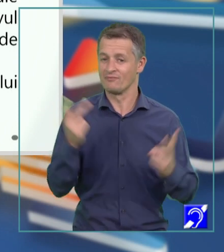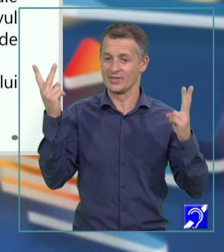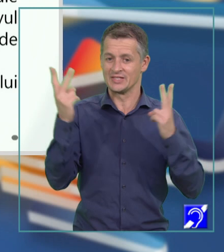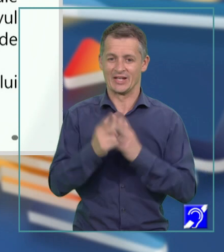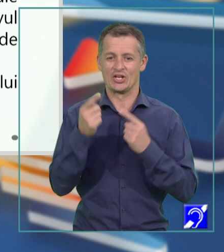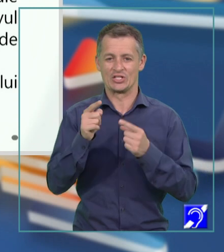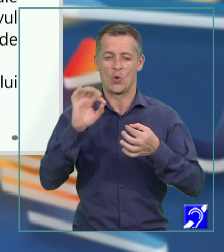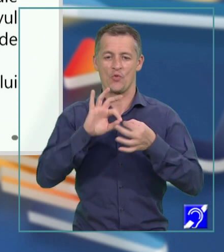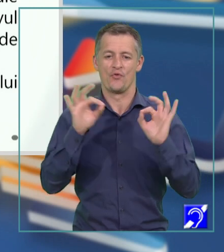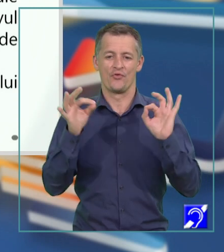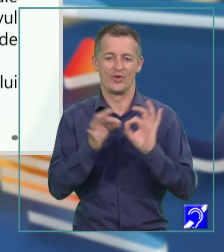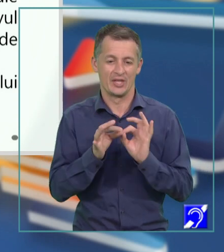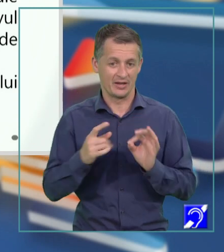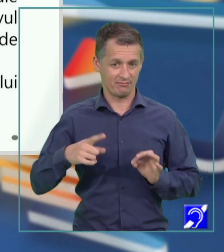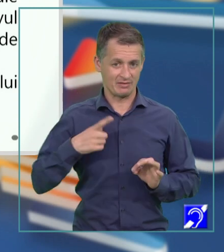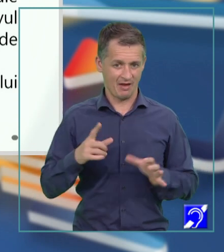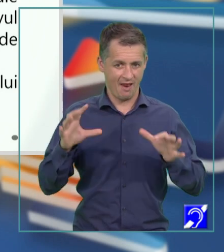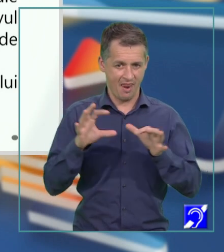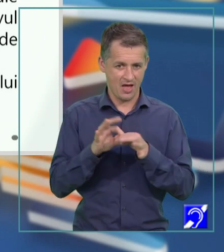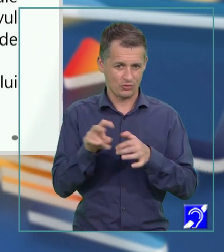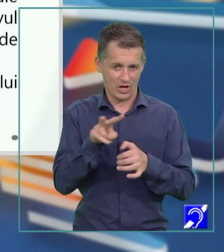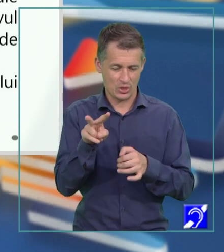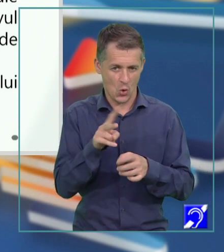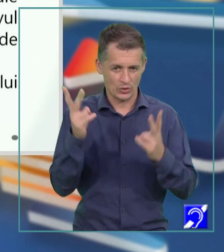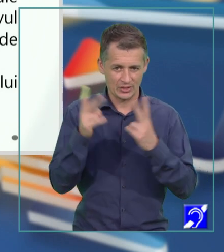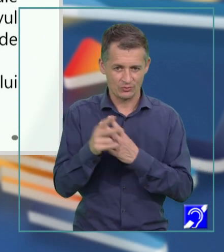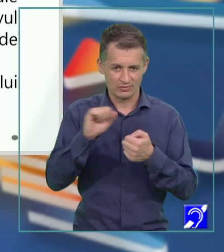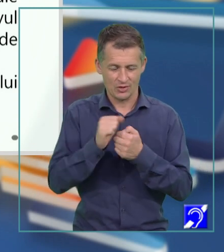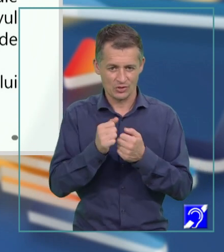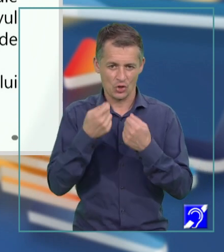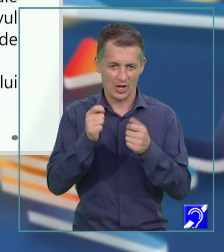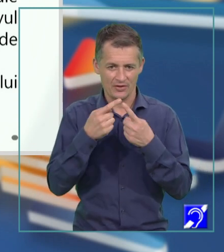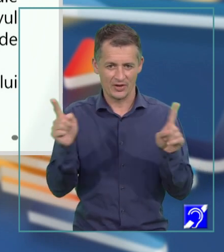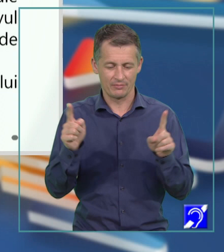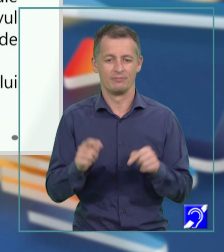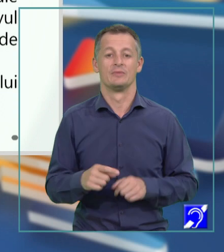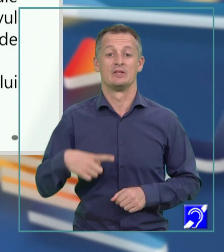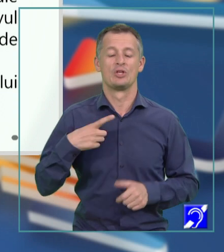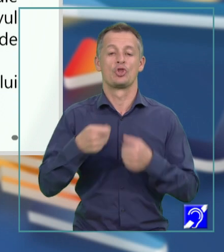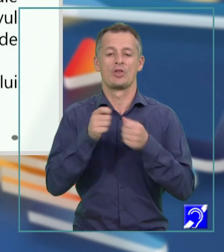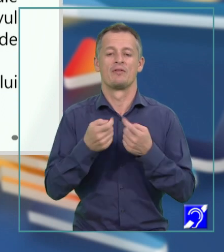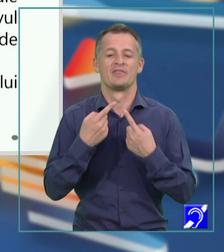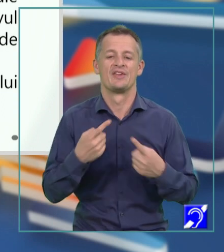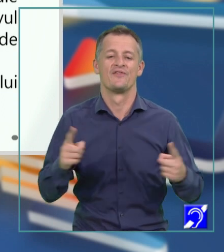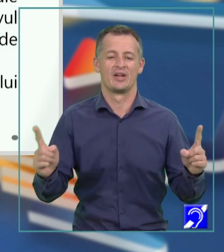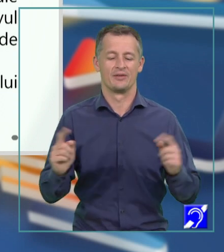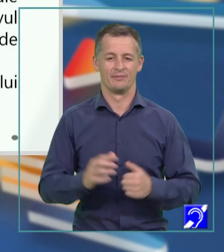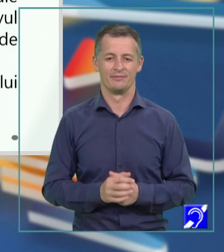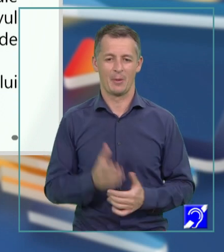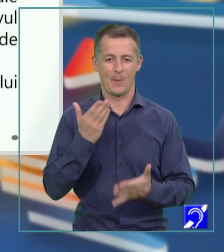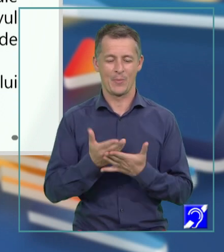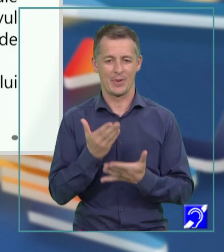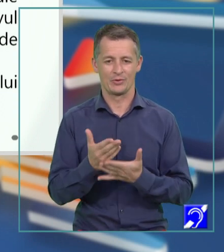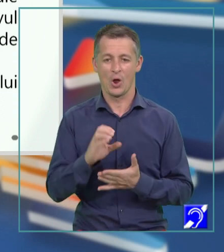acestor cuvinte? Există vreo legătură între cele două sensuri sau sunt total diferite? Sunt total diferite. Pentru